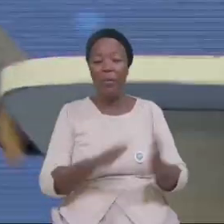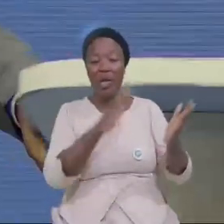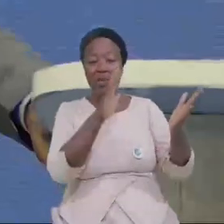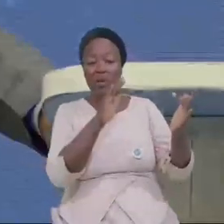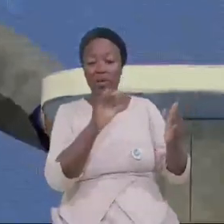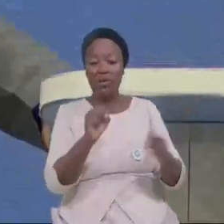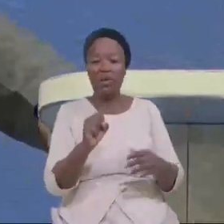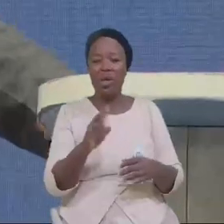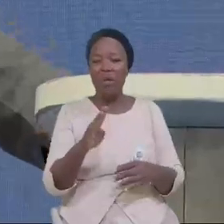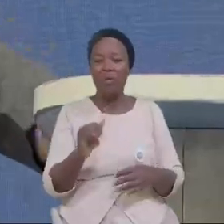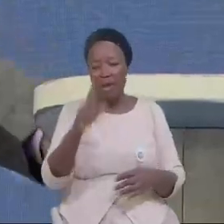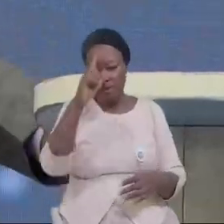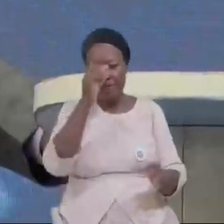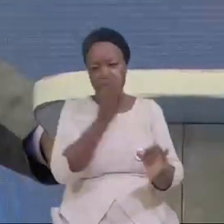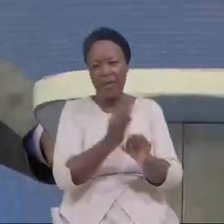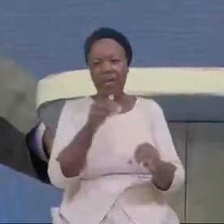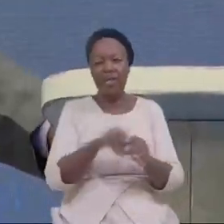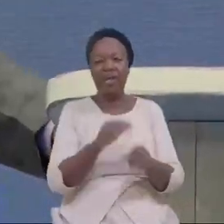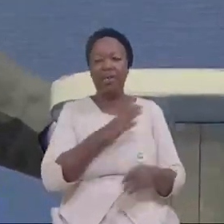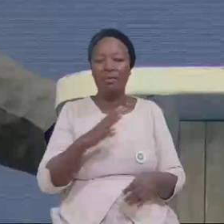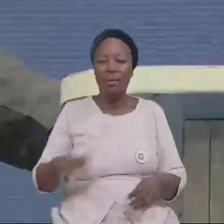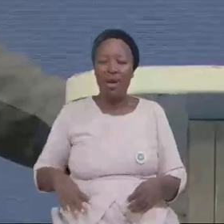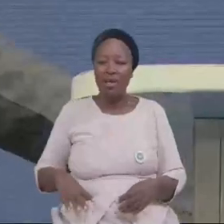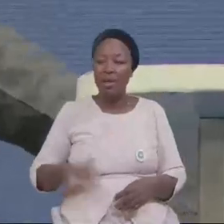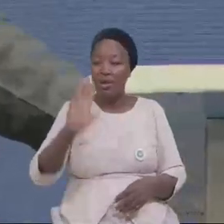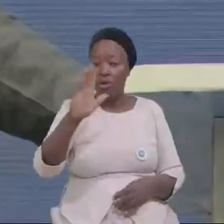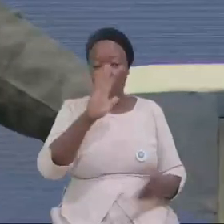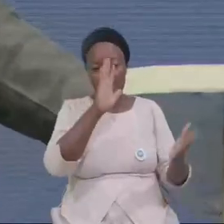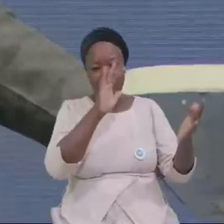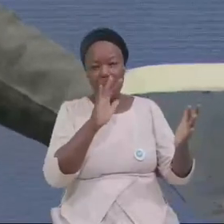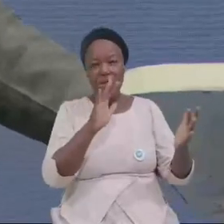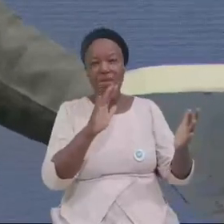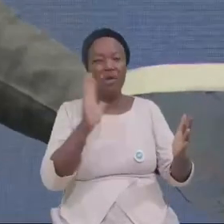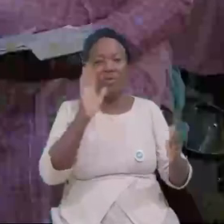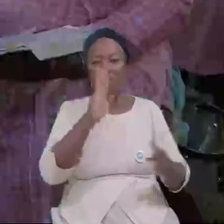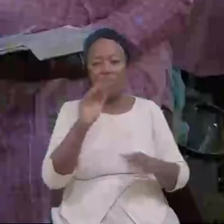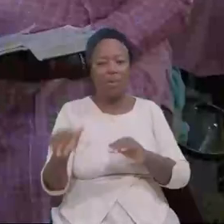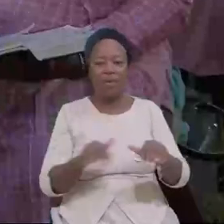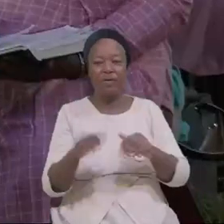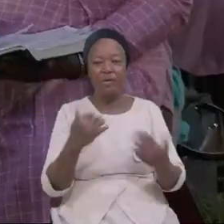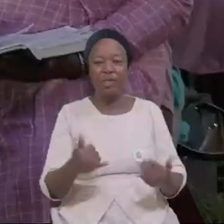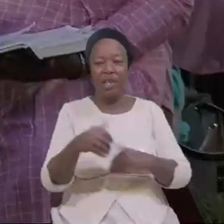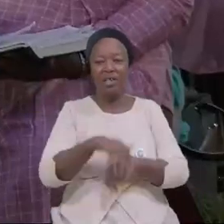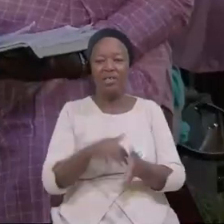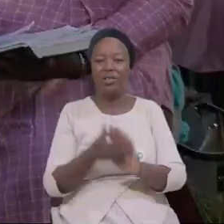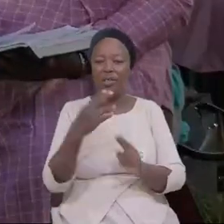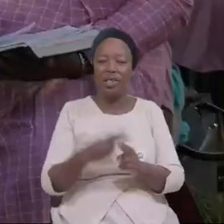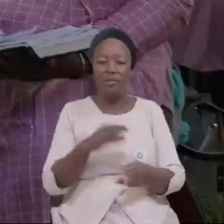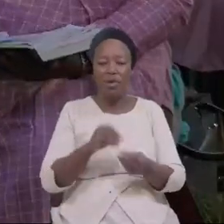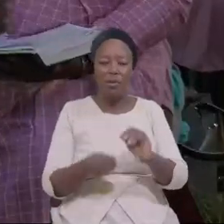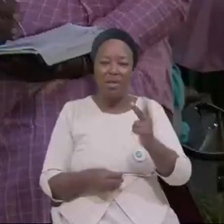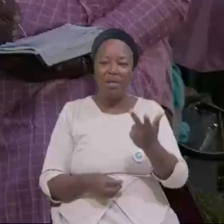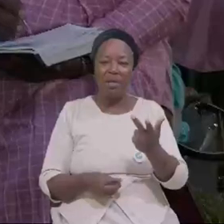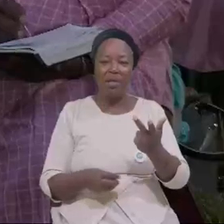comblées par la foi en Christ. Tes attentes seront comblées ce soir. Troisième